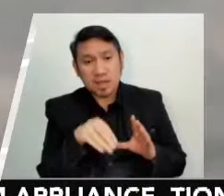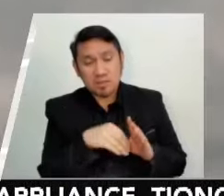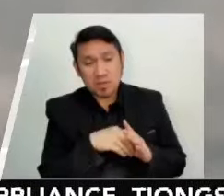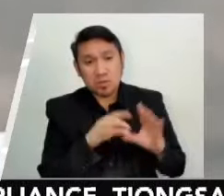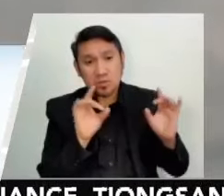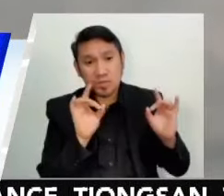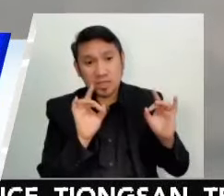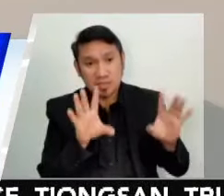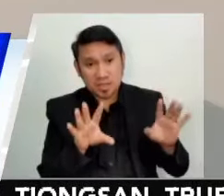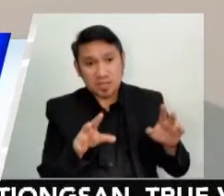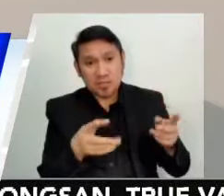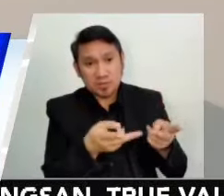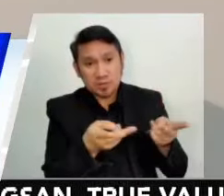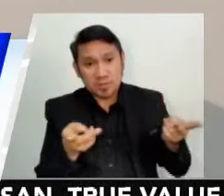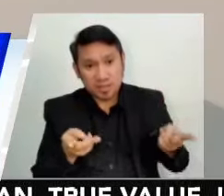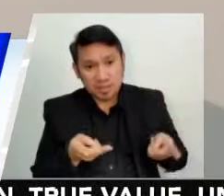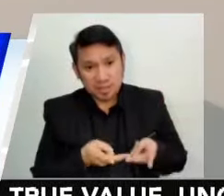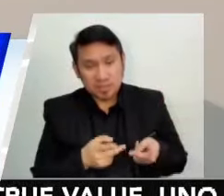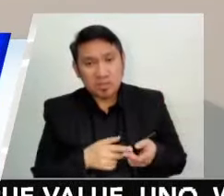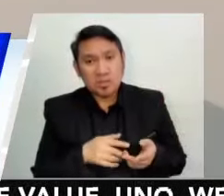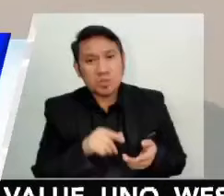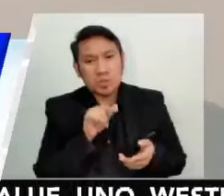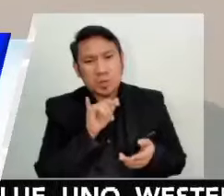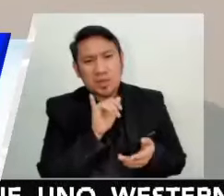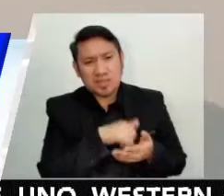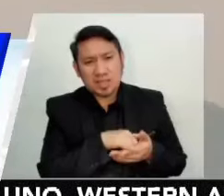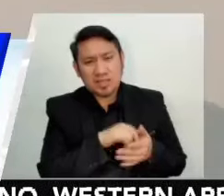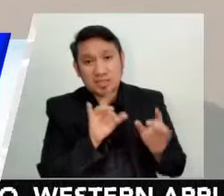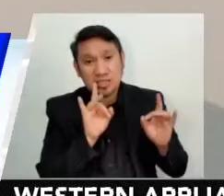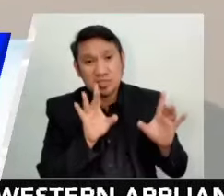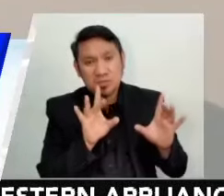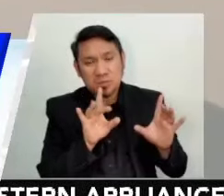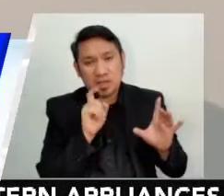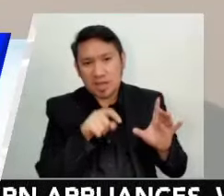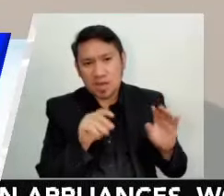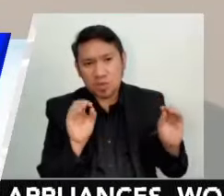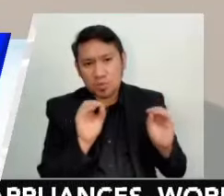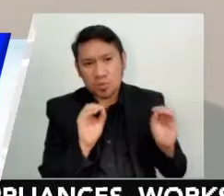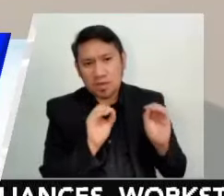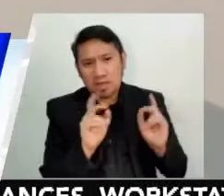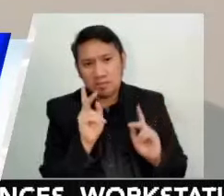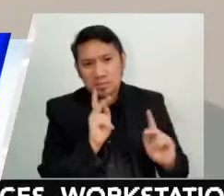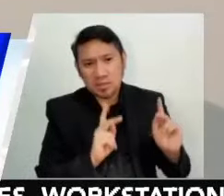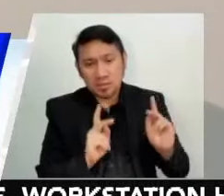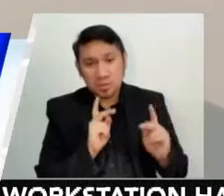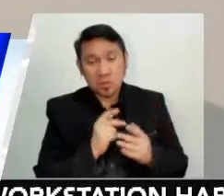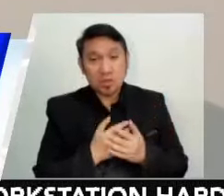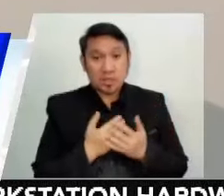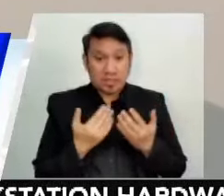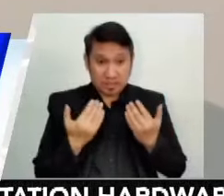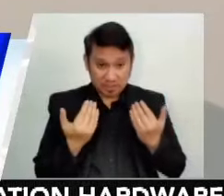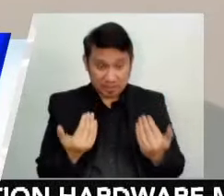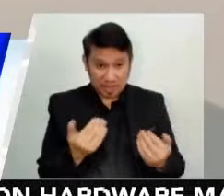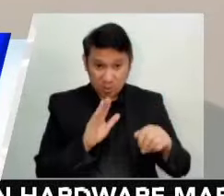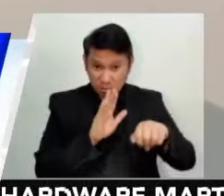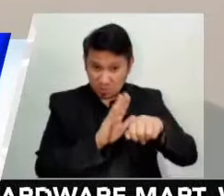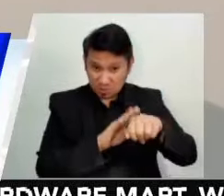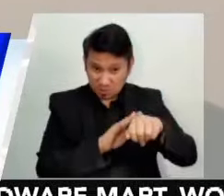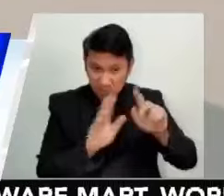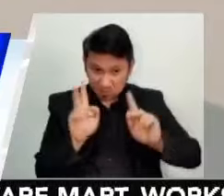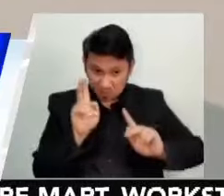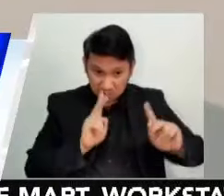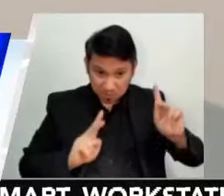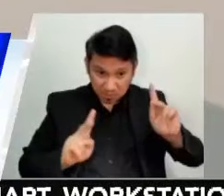mga delikado, dapat walang tao dito. Director, paalala po sa mga residenteng nakatira malapit sa Canlaon, may mga ginawa na rin po ba kayong